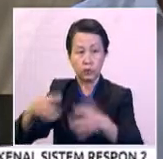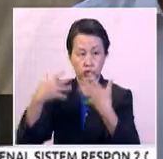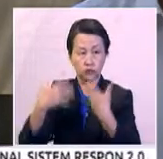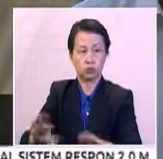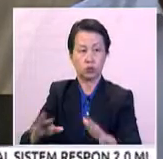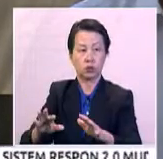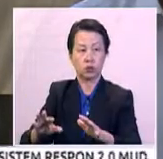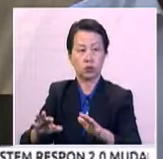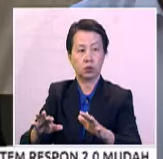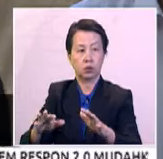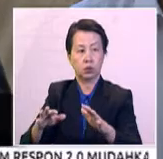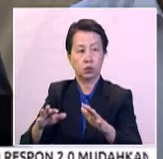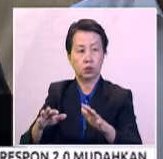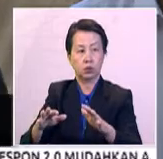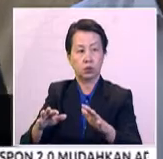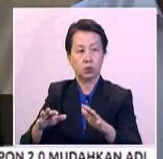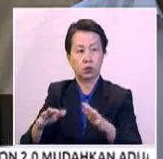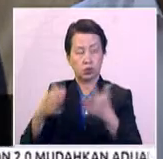pun